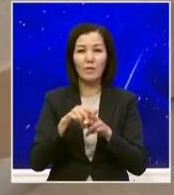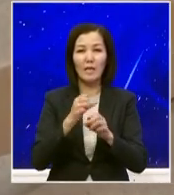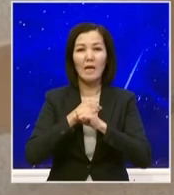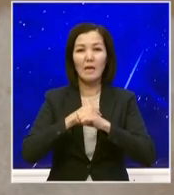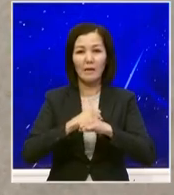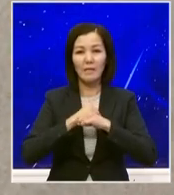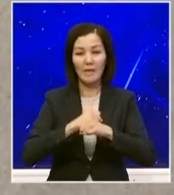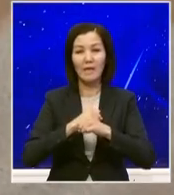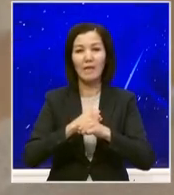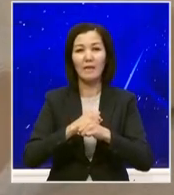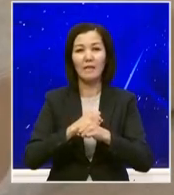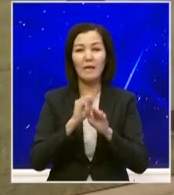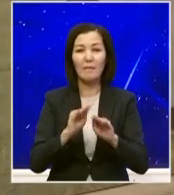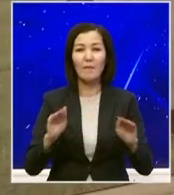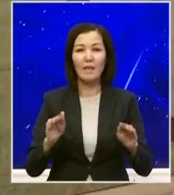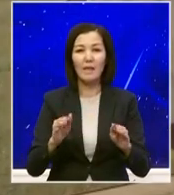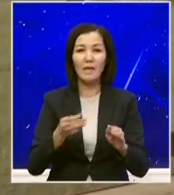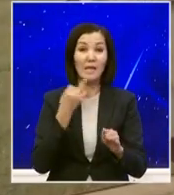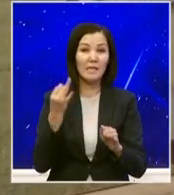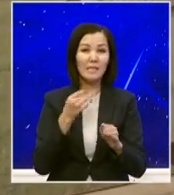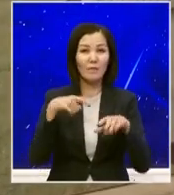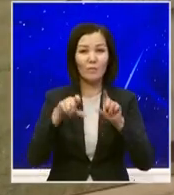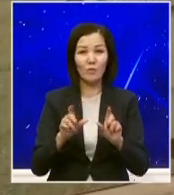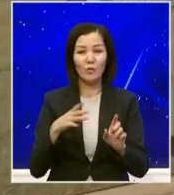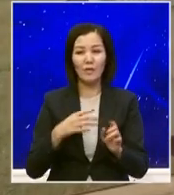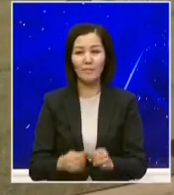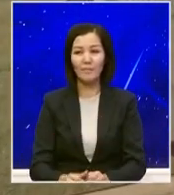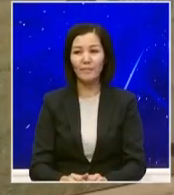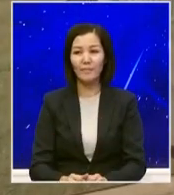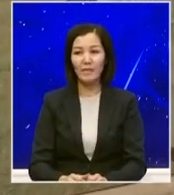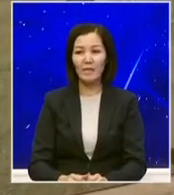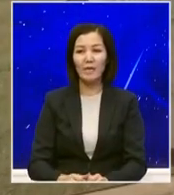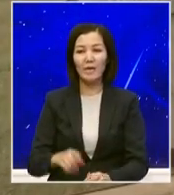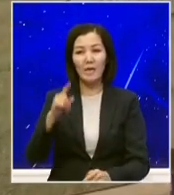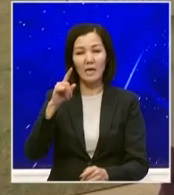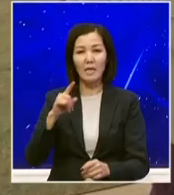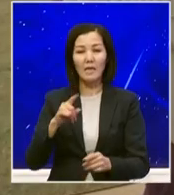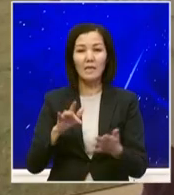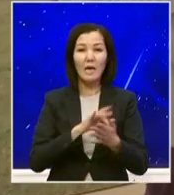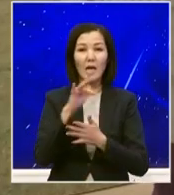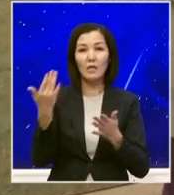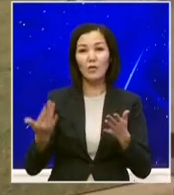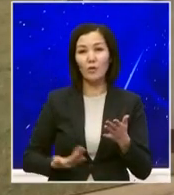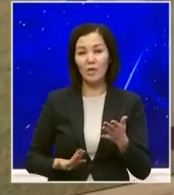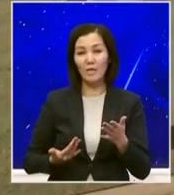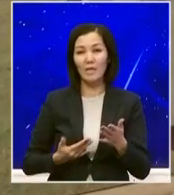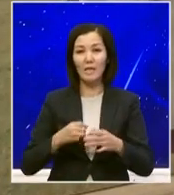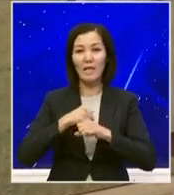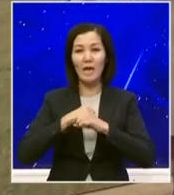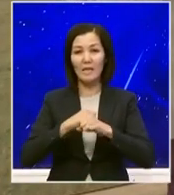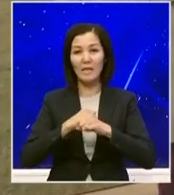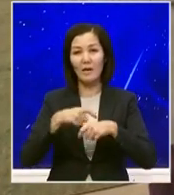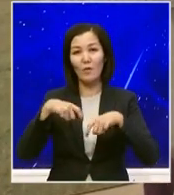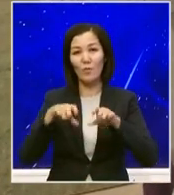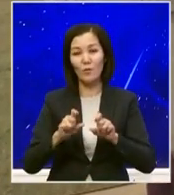жатқан жеткіншектер аз емес. Қалалы жерде тұрғаннан кейін атқа мінудің мүмкіндігі жоқ. Жақсы нәрсе екен. Атқа